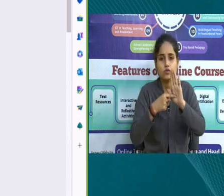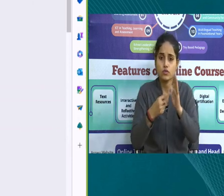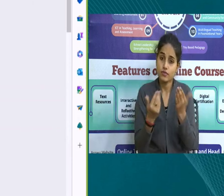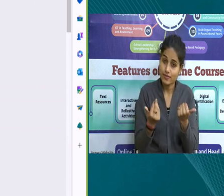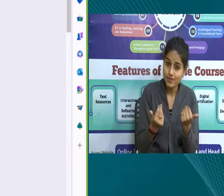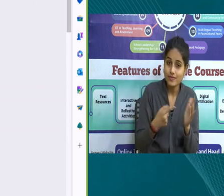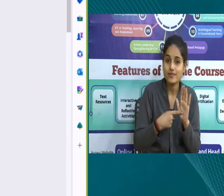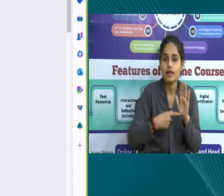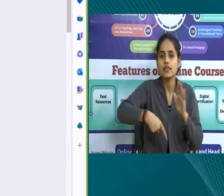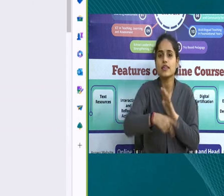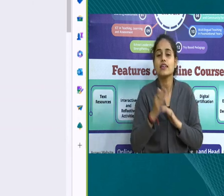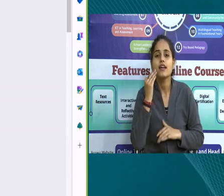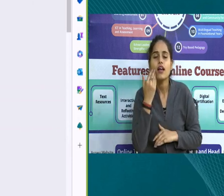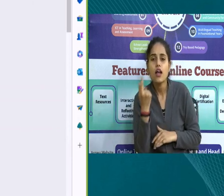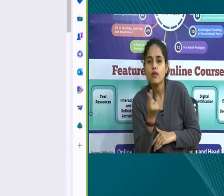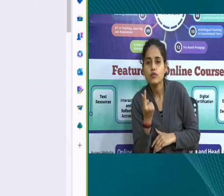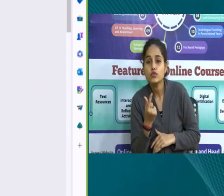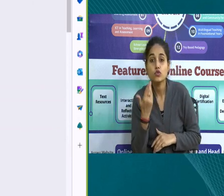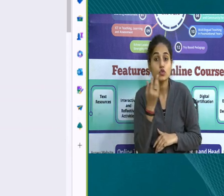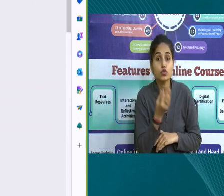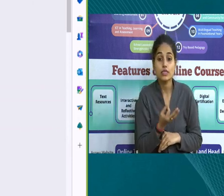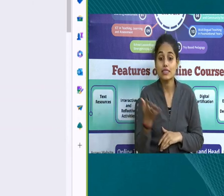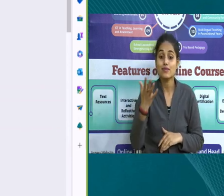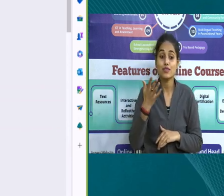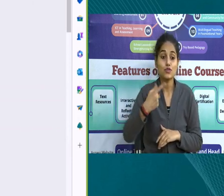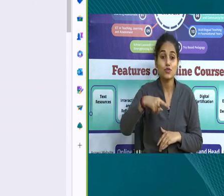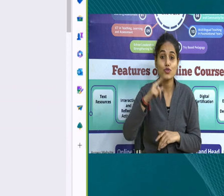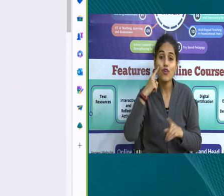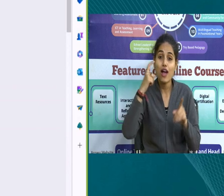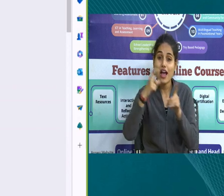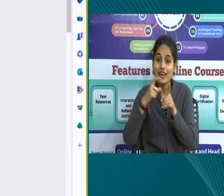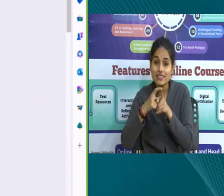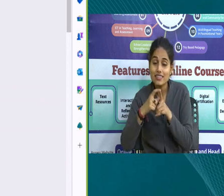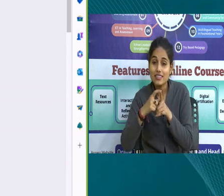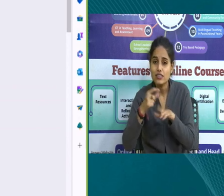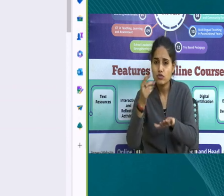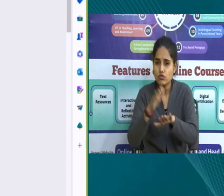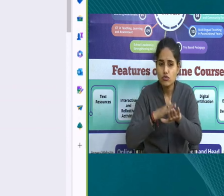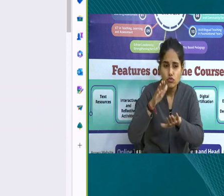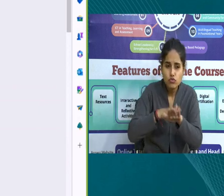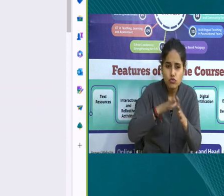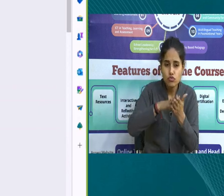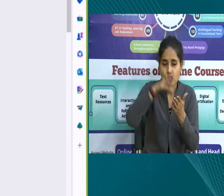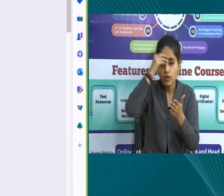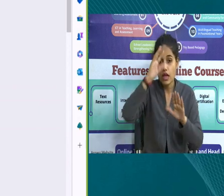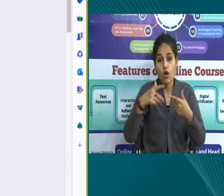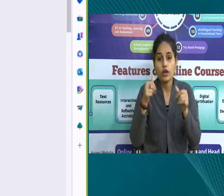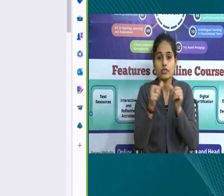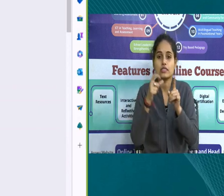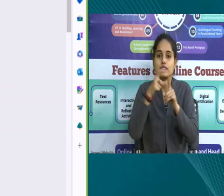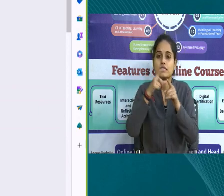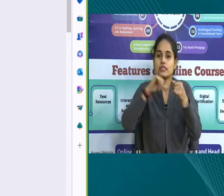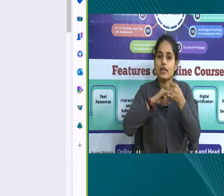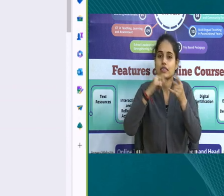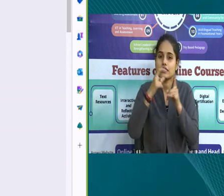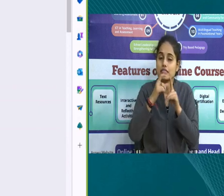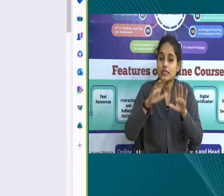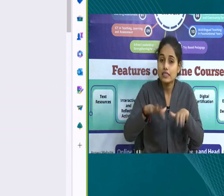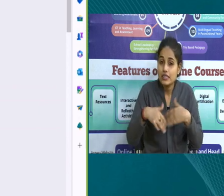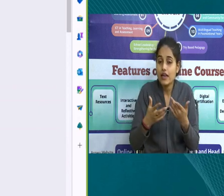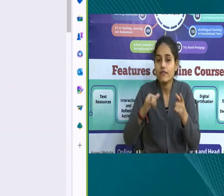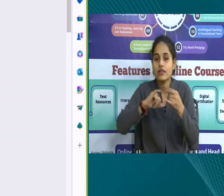स्पेशली काम आता है आई डिडी के बच्चों के साथ, जो कि स्लो लर्नर्स होते हैं, जो हमारे एसडी हैं, और एसल्ड के बच्चे, यानि